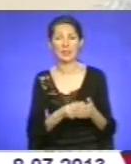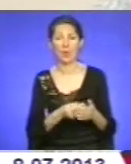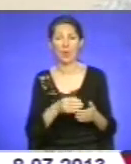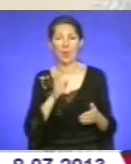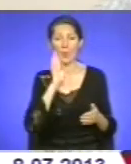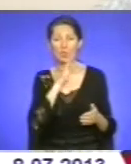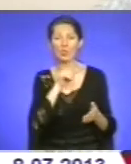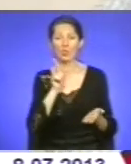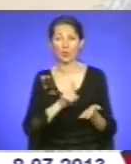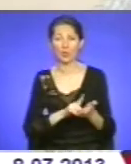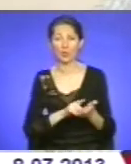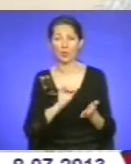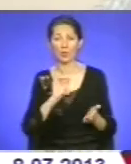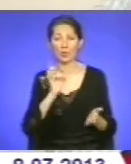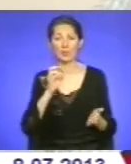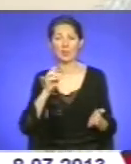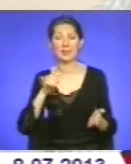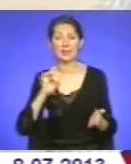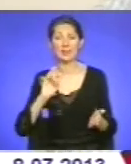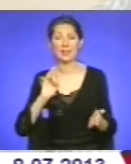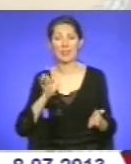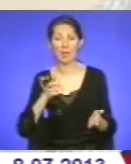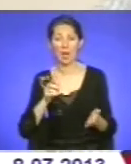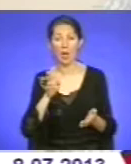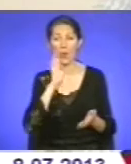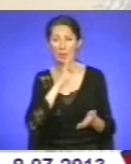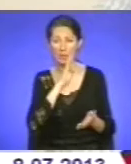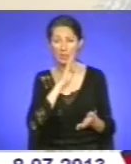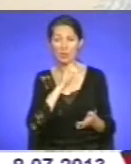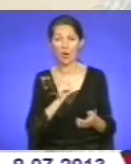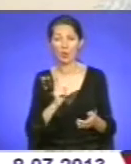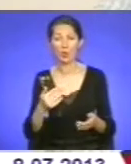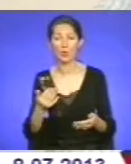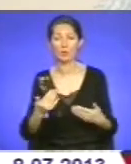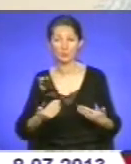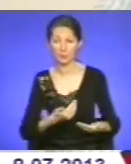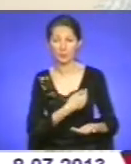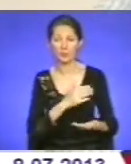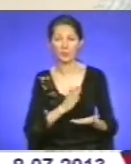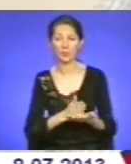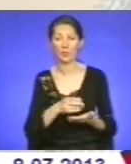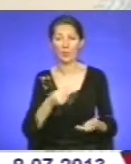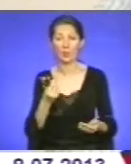тут. Ну, очевидно, і хтось бажає і мати матеріальну підтримку